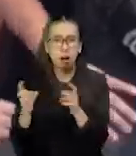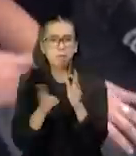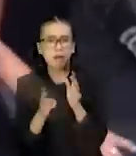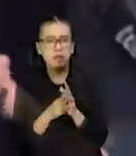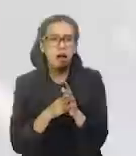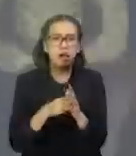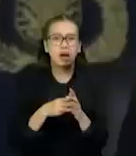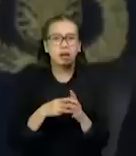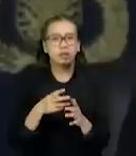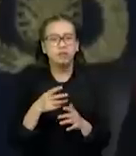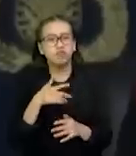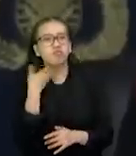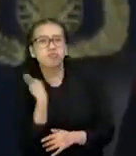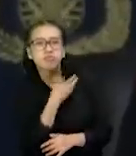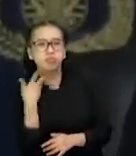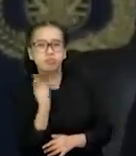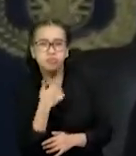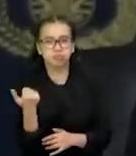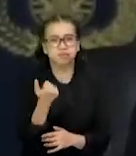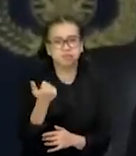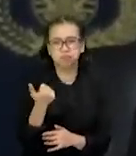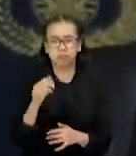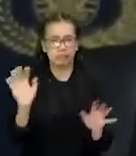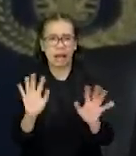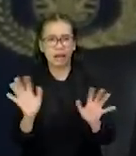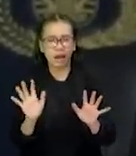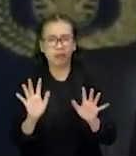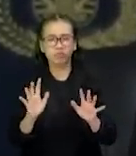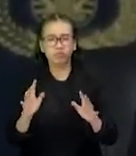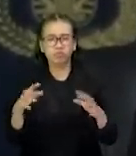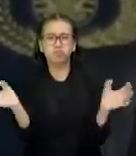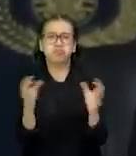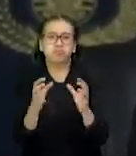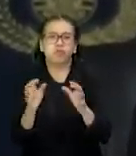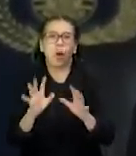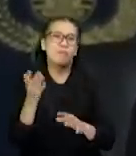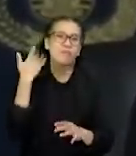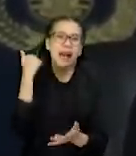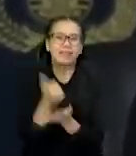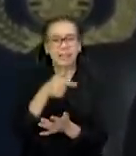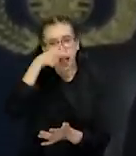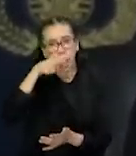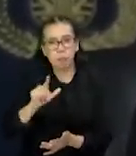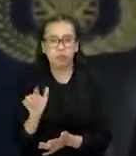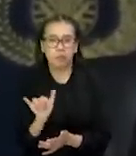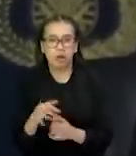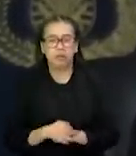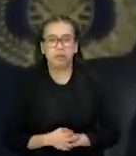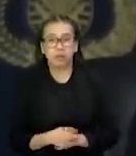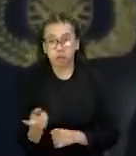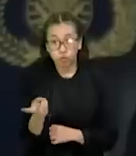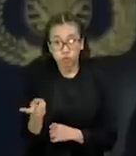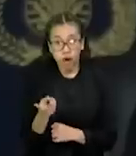seksual. Mereka ini tidak memiliki kelainan seksual, ya. Bahkan memiliki pacar,